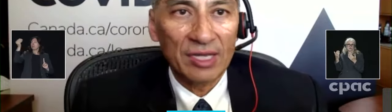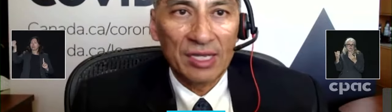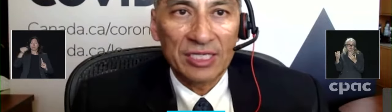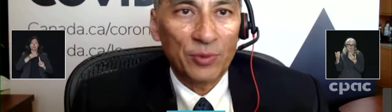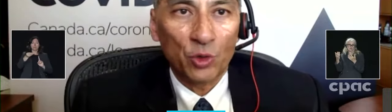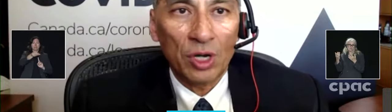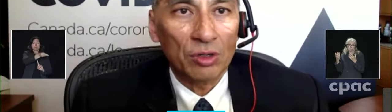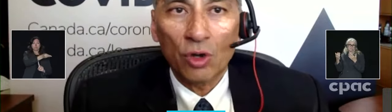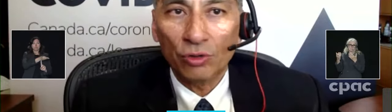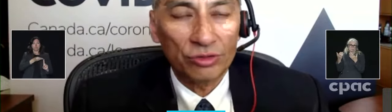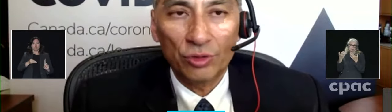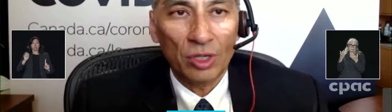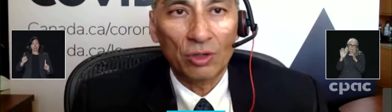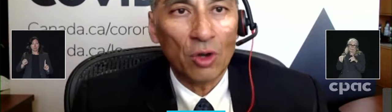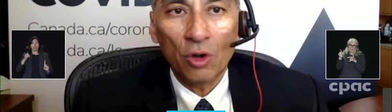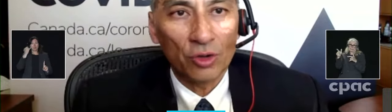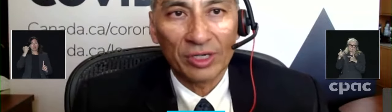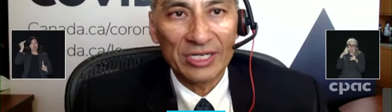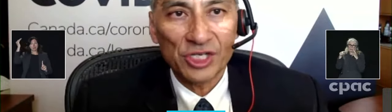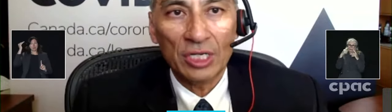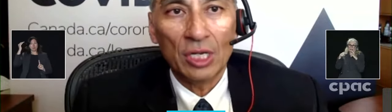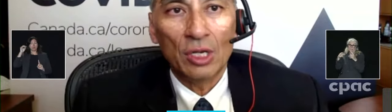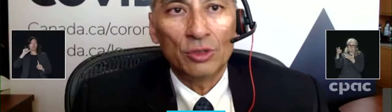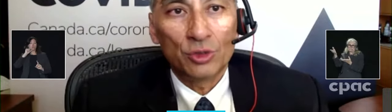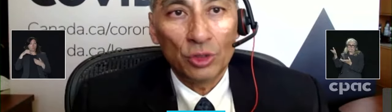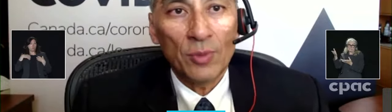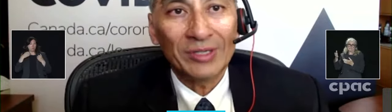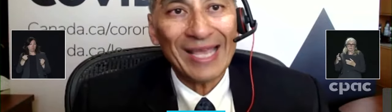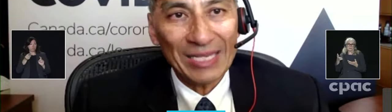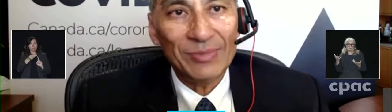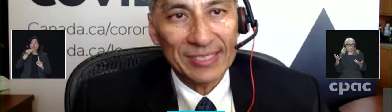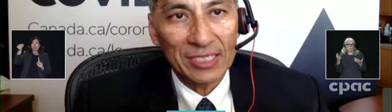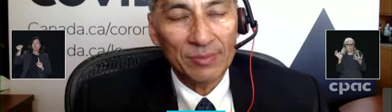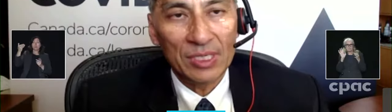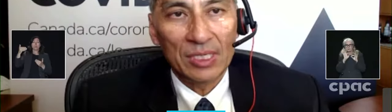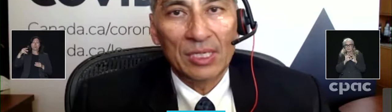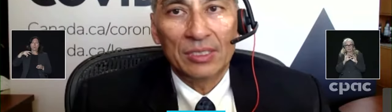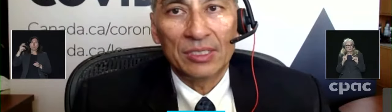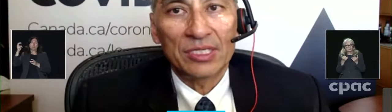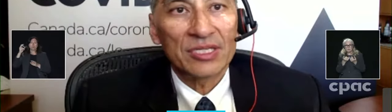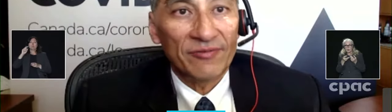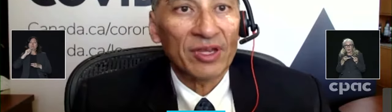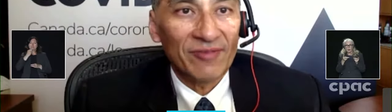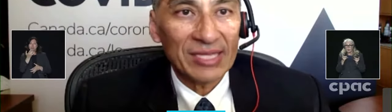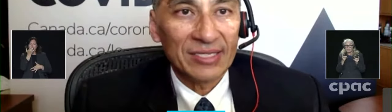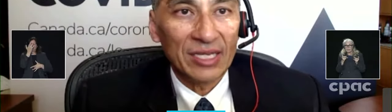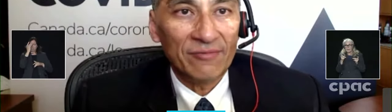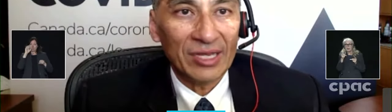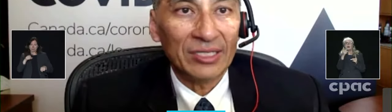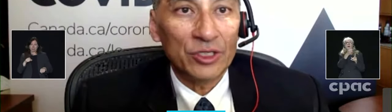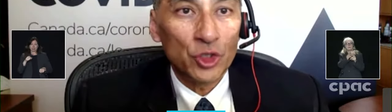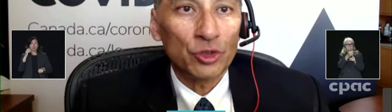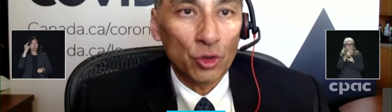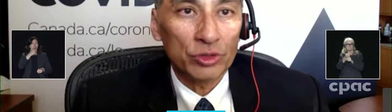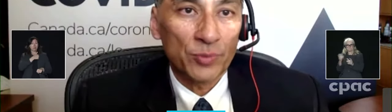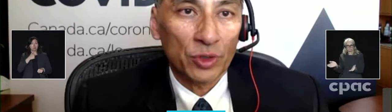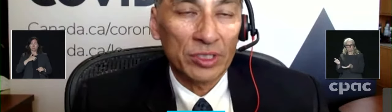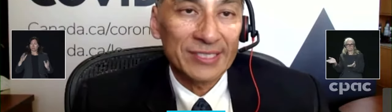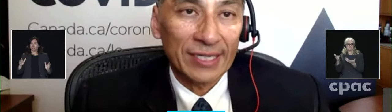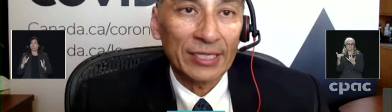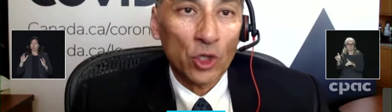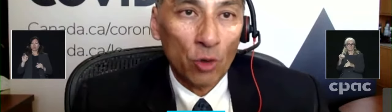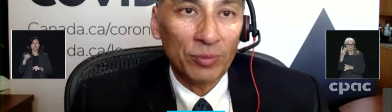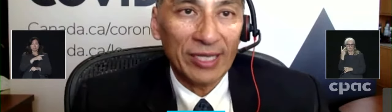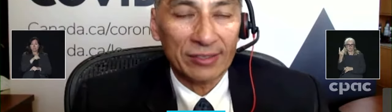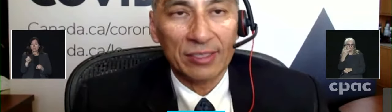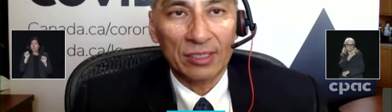graves. C'est pourquoi on continue à encourager tout le monde admissible de se faire vacciner avec les 2 doses pour